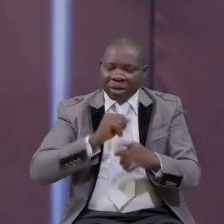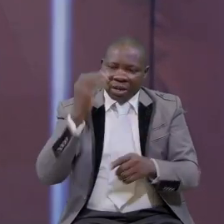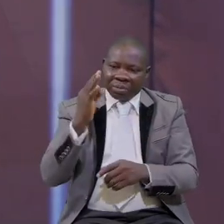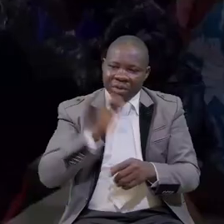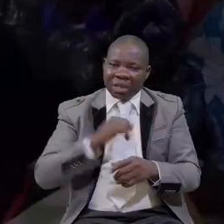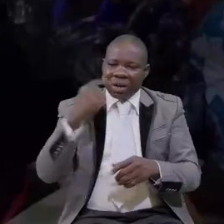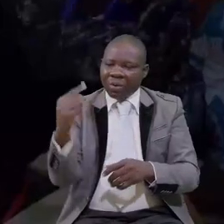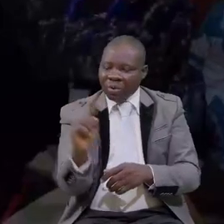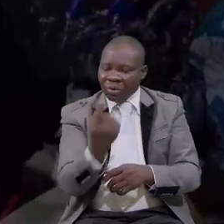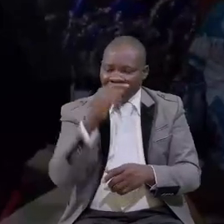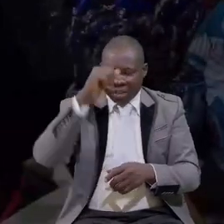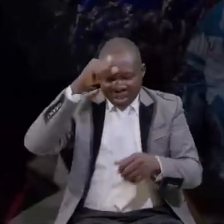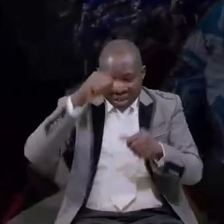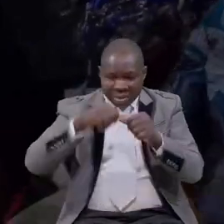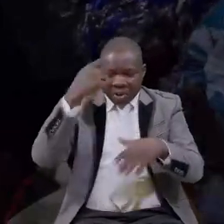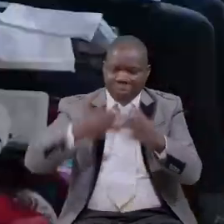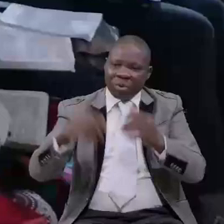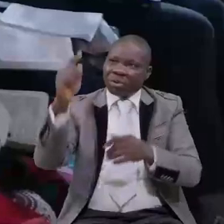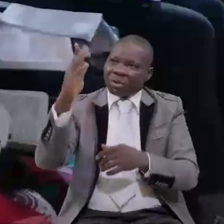dit.